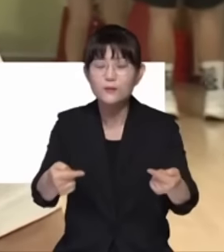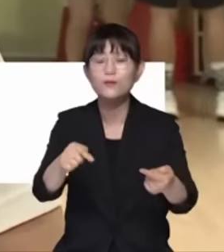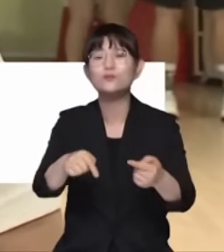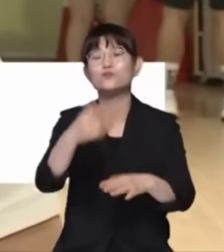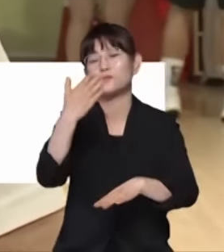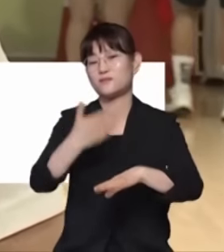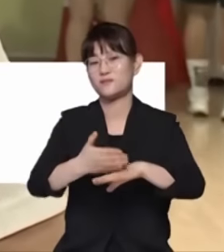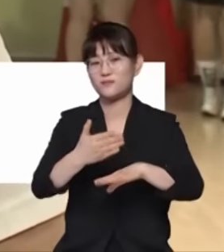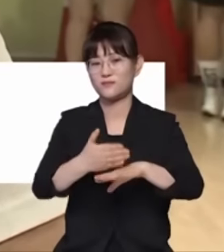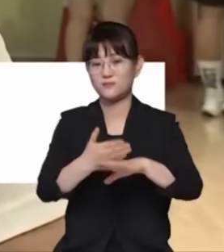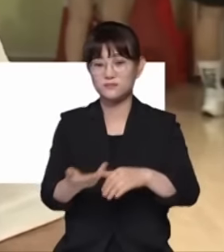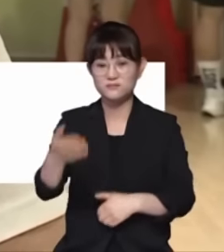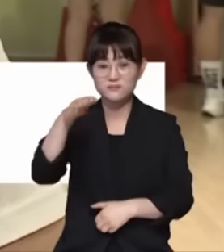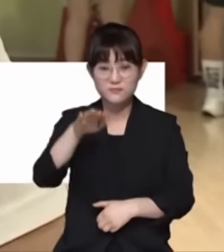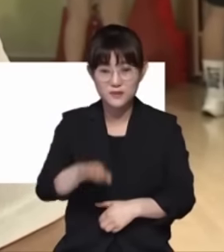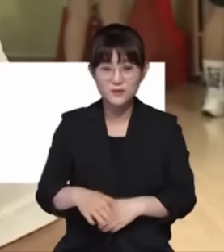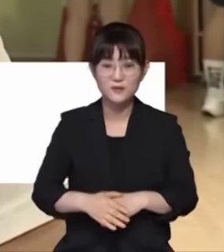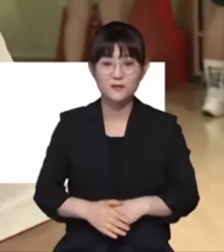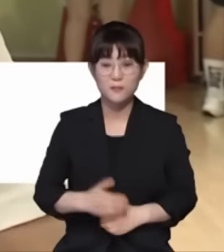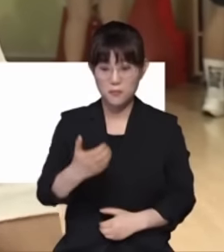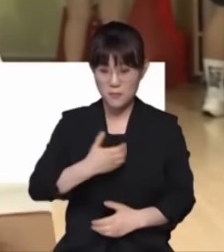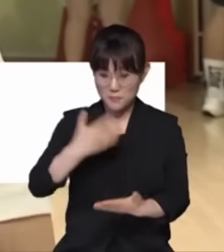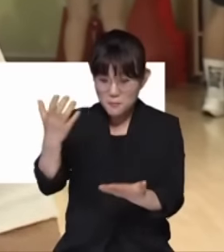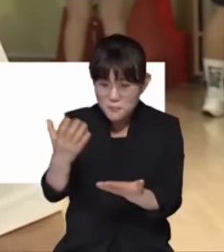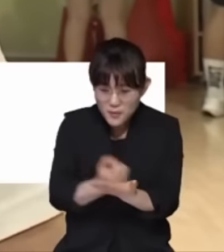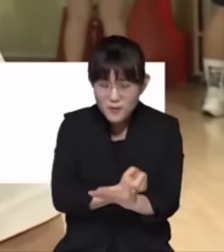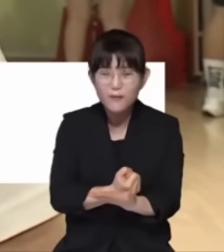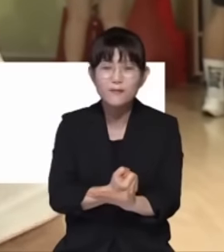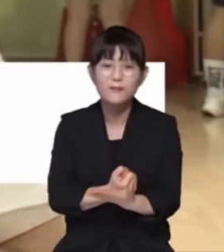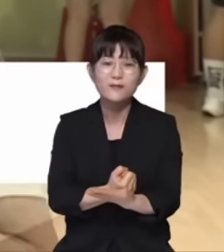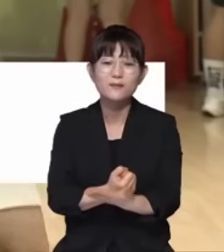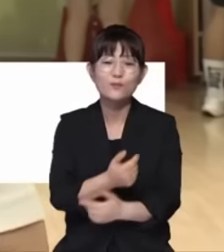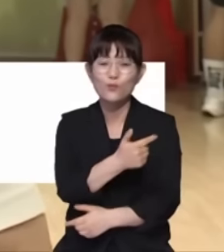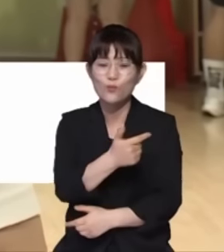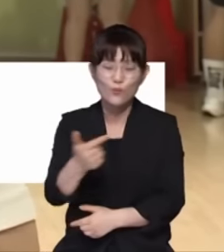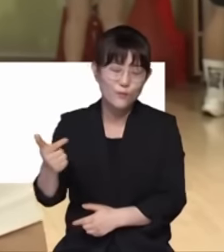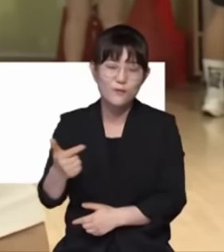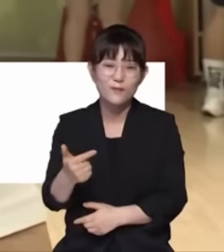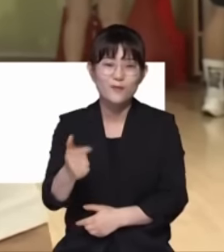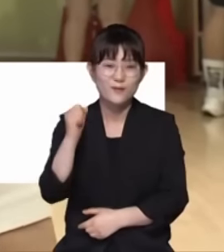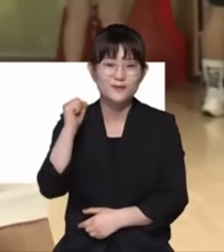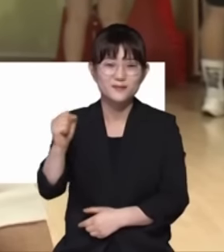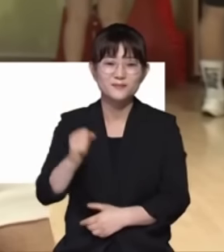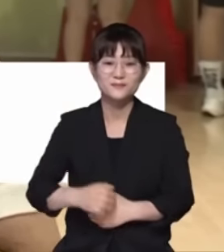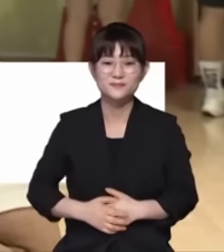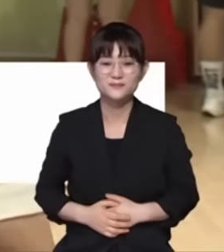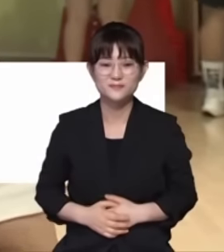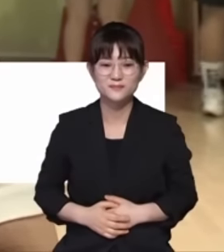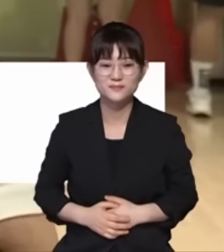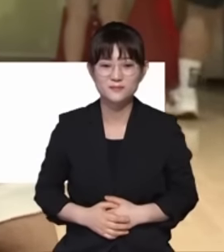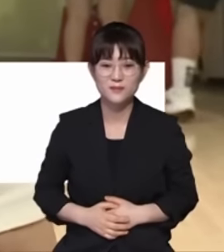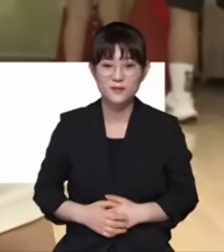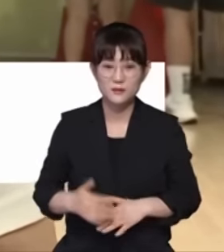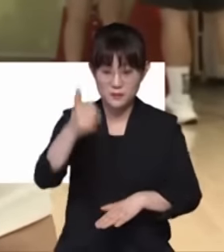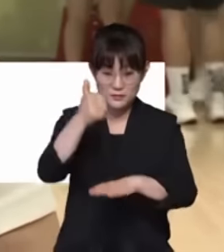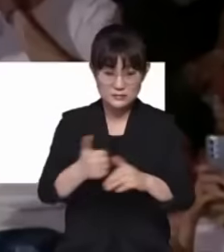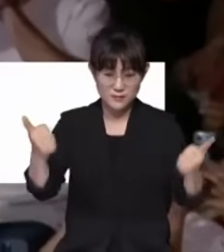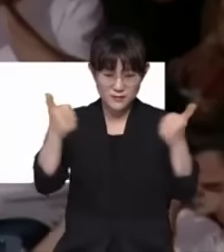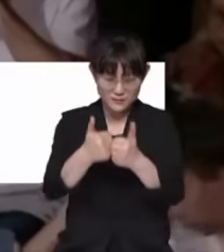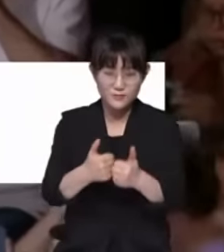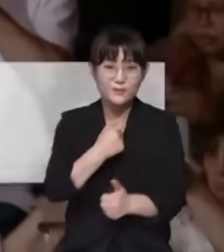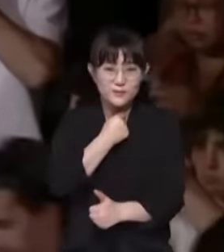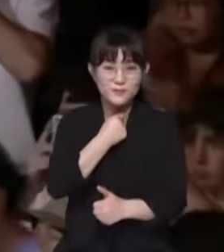올림픽에서 나간 것 자체만으로도 너무 고마운데 또 이렇게 잘 싸워줘서 애지 화이팅입니다. 애지 결승까지 해낼